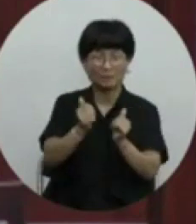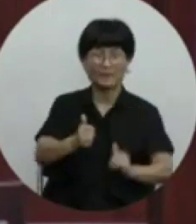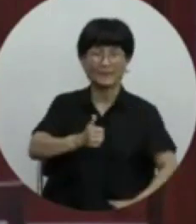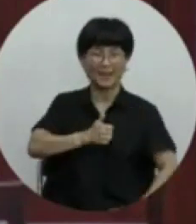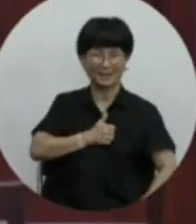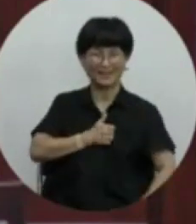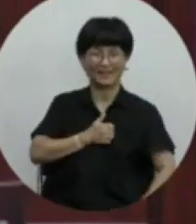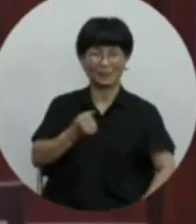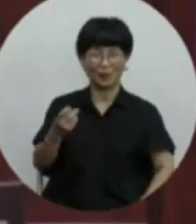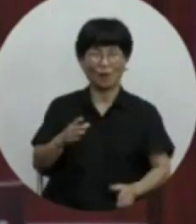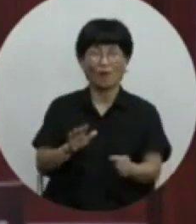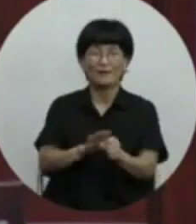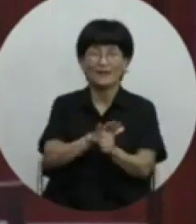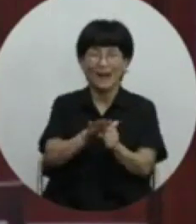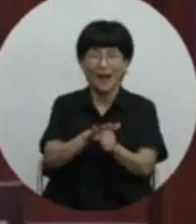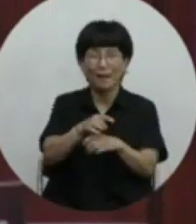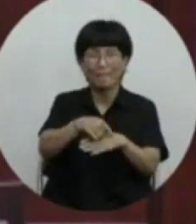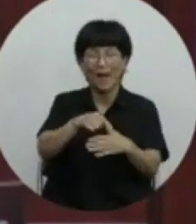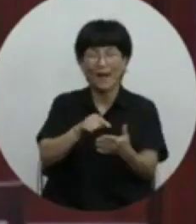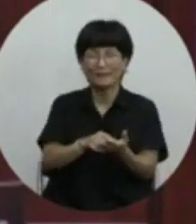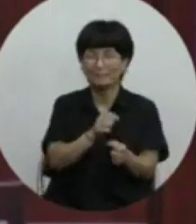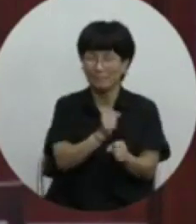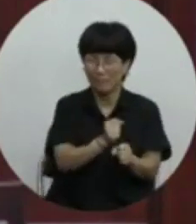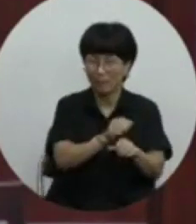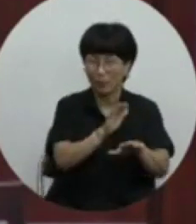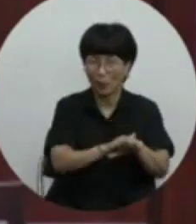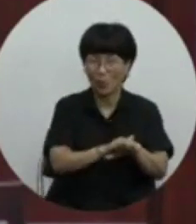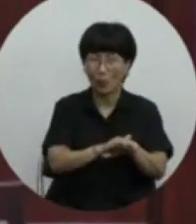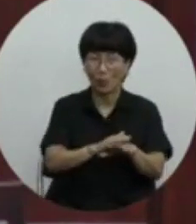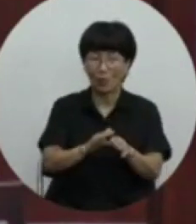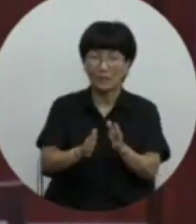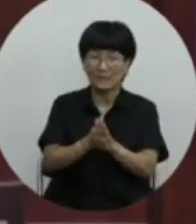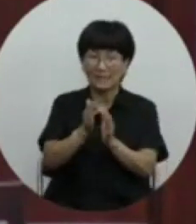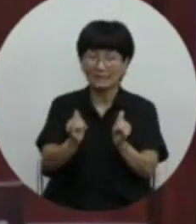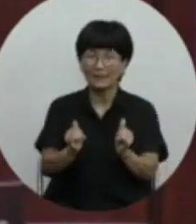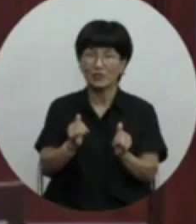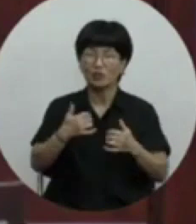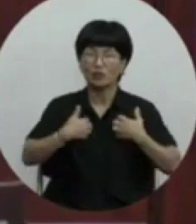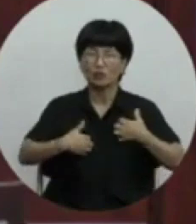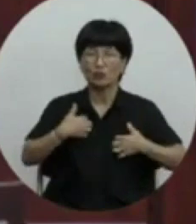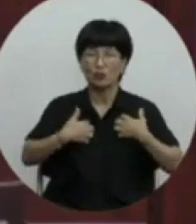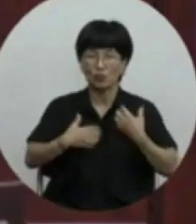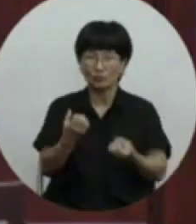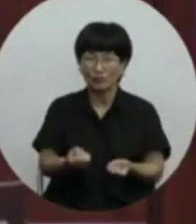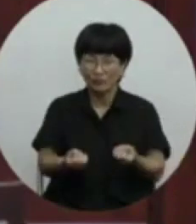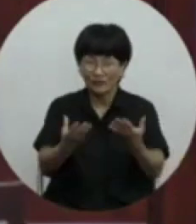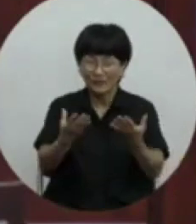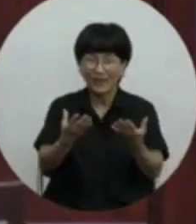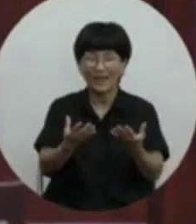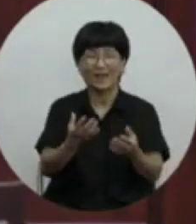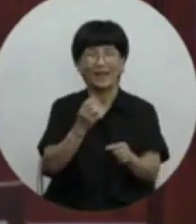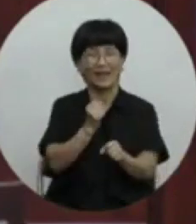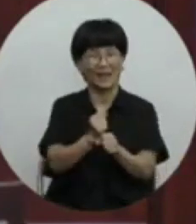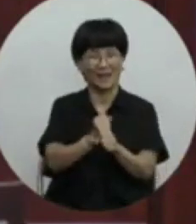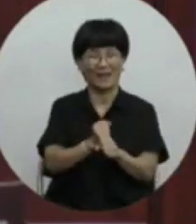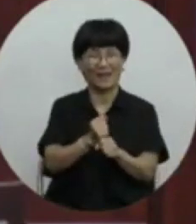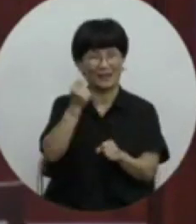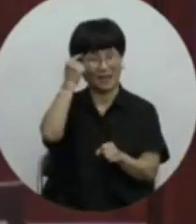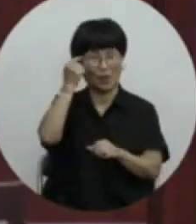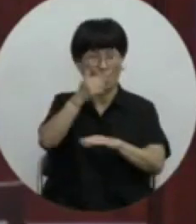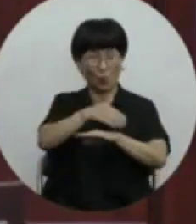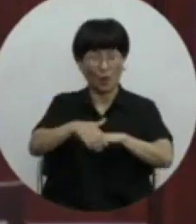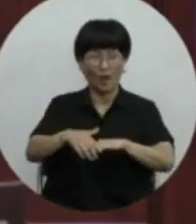자긍심과 애양심을 고취하고 시민이 화합하는 축제의 장을 마련하고자 합니다.